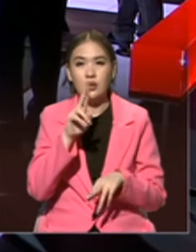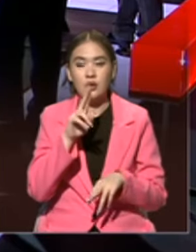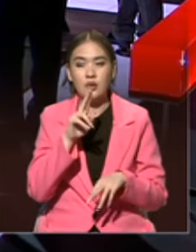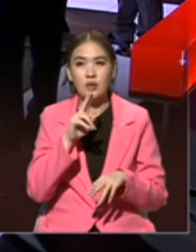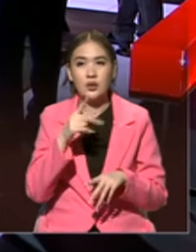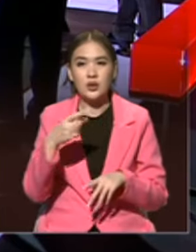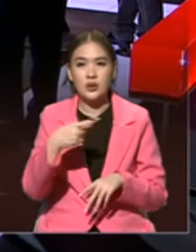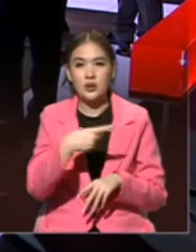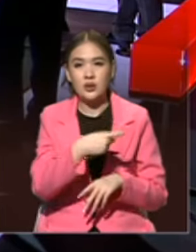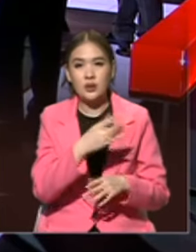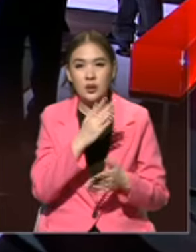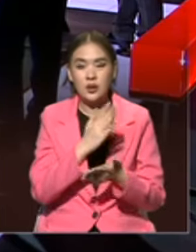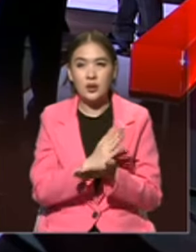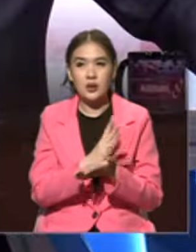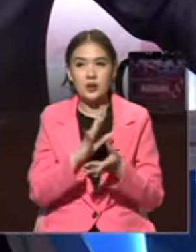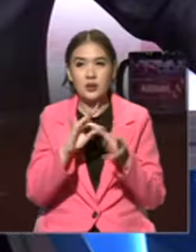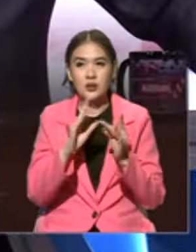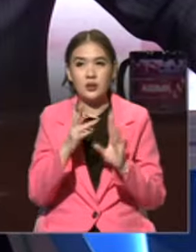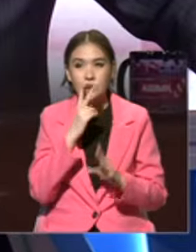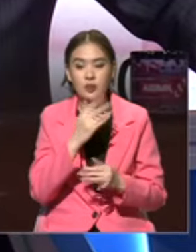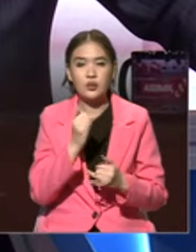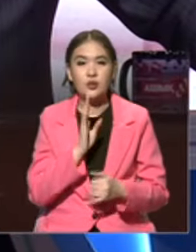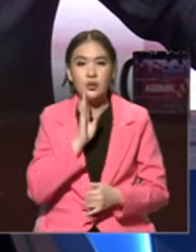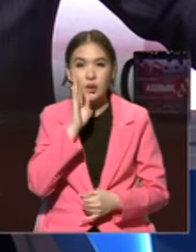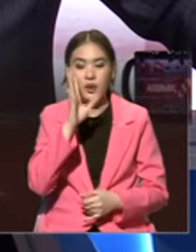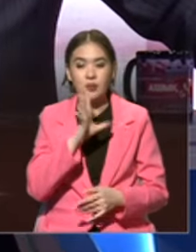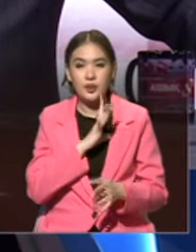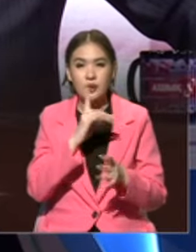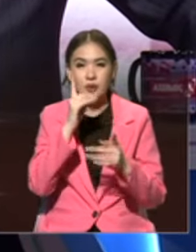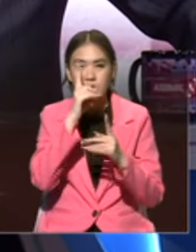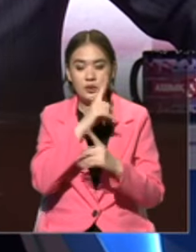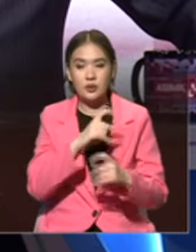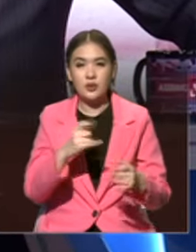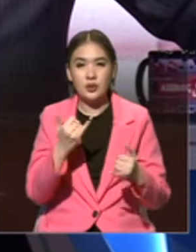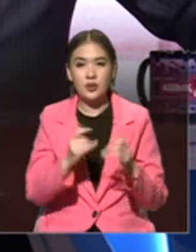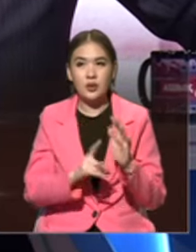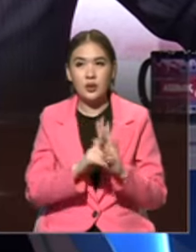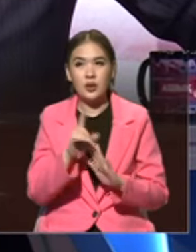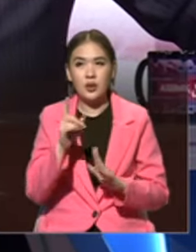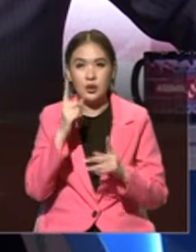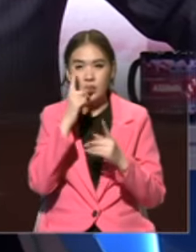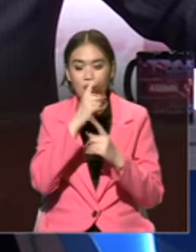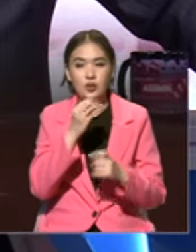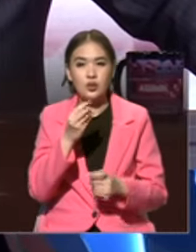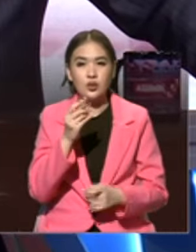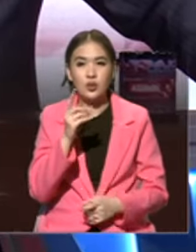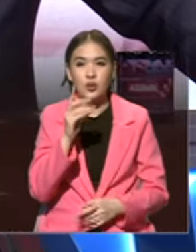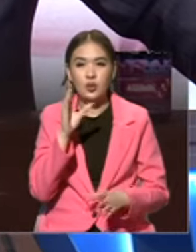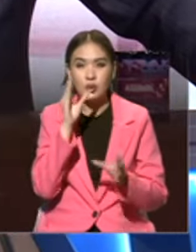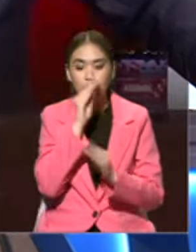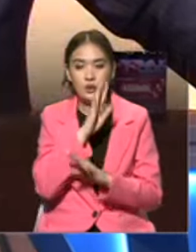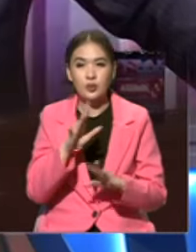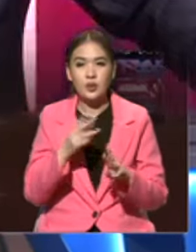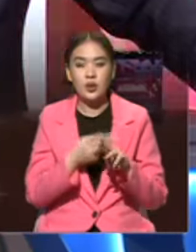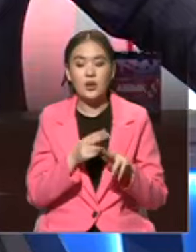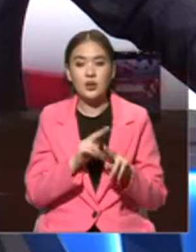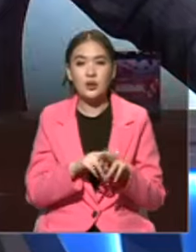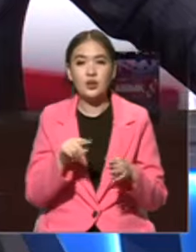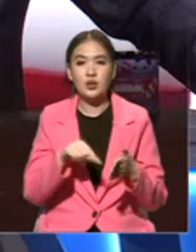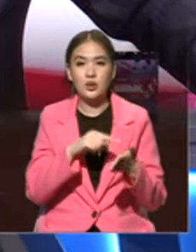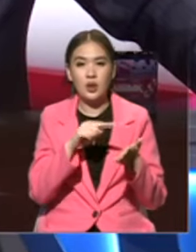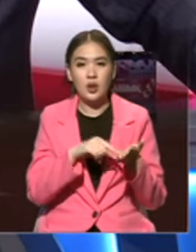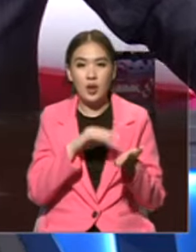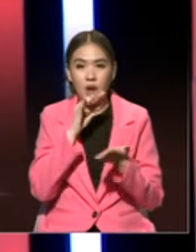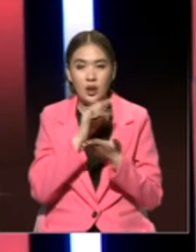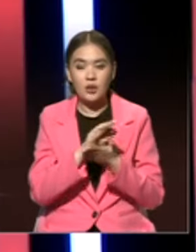дейді әлеуметтік желіде, кеген ауданнан таңертең келген видео бізге, бірақ жариялап үлгермедік. Осыған қатысты сұраққа жауап бере